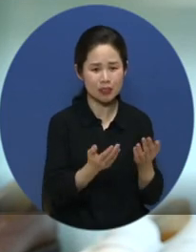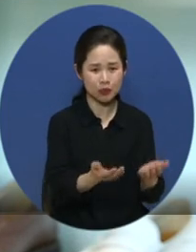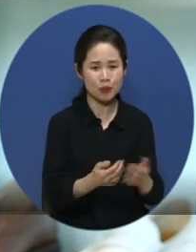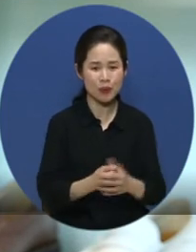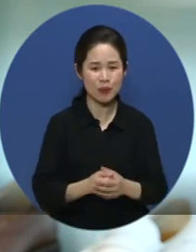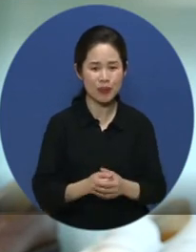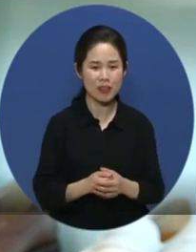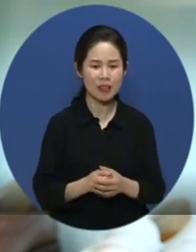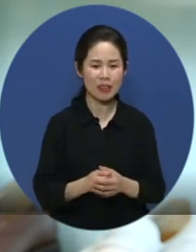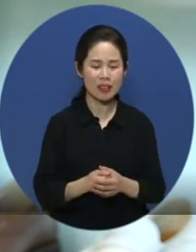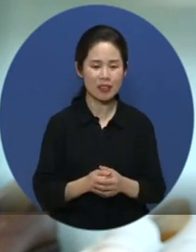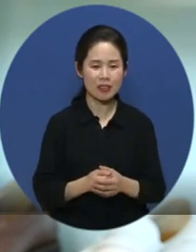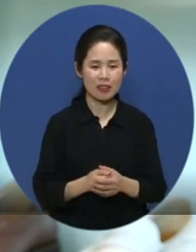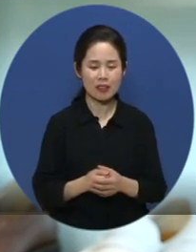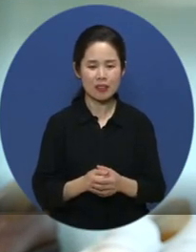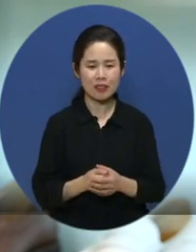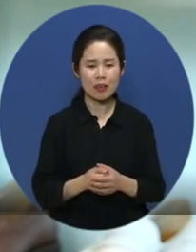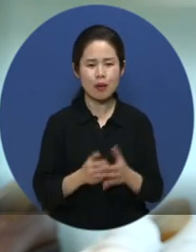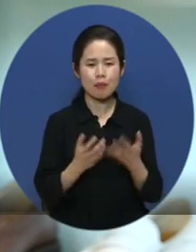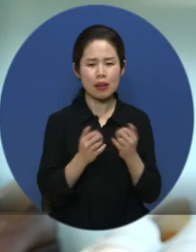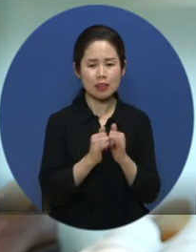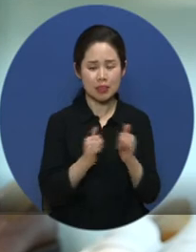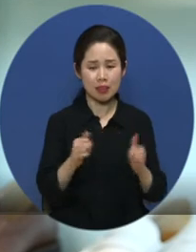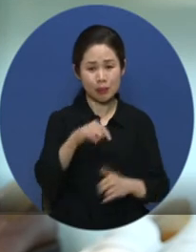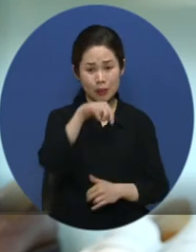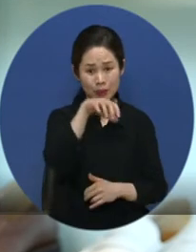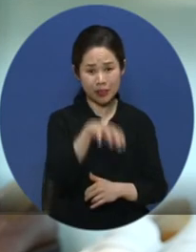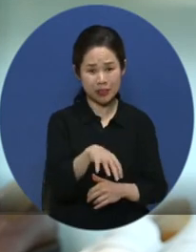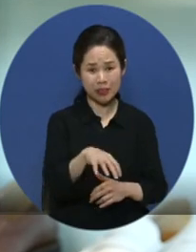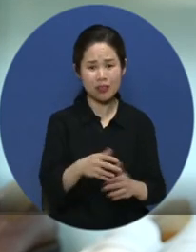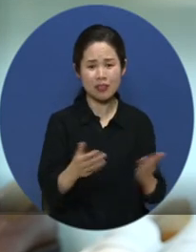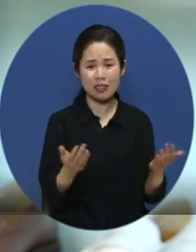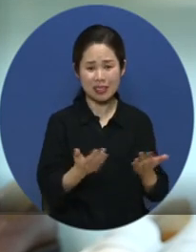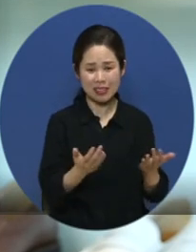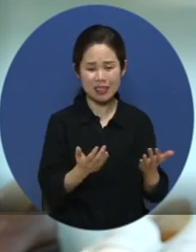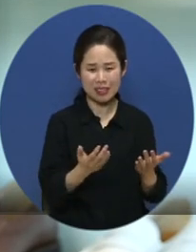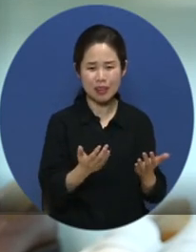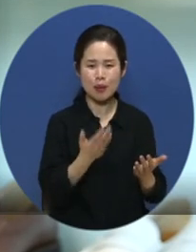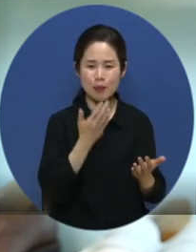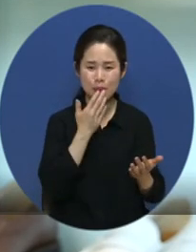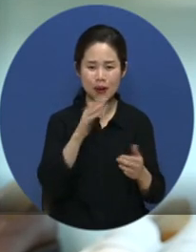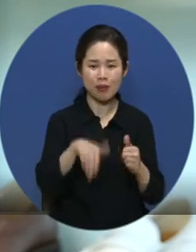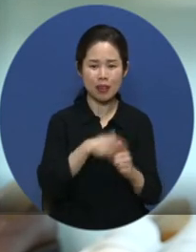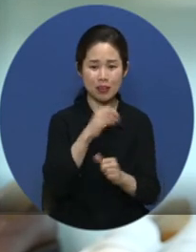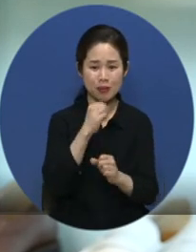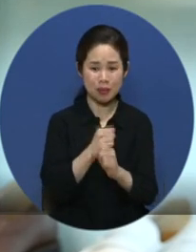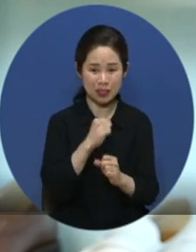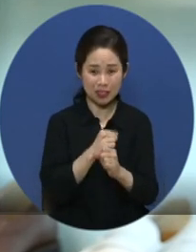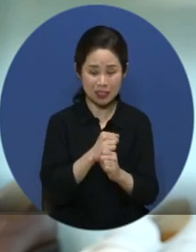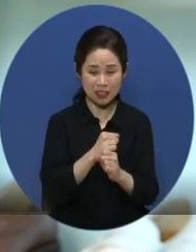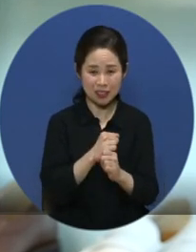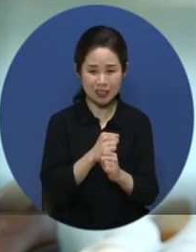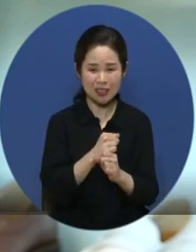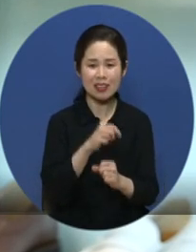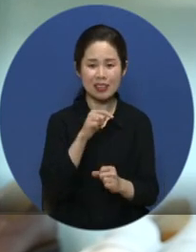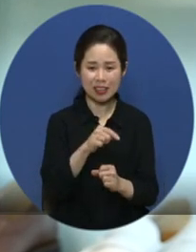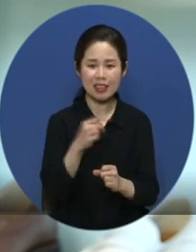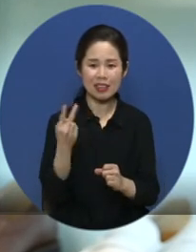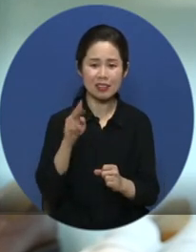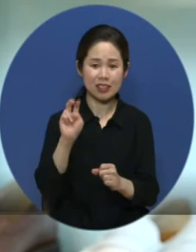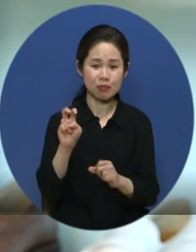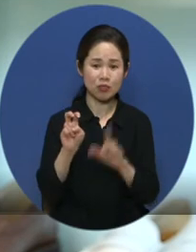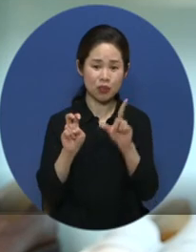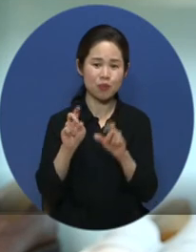사원들이 여기서 일할 수 있는 기반을 조성하는 것이 뭐 더할 나위 없는 2020년도의